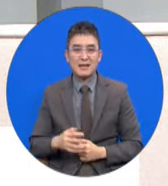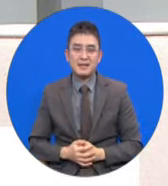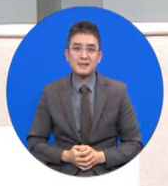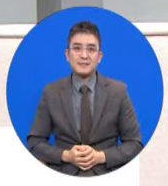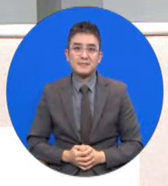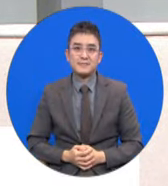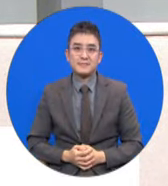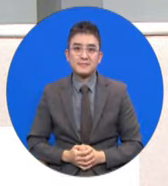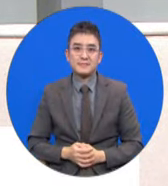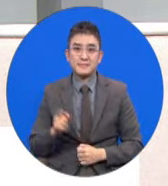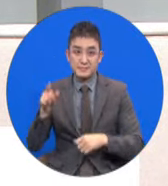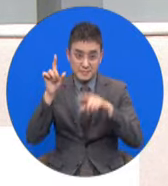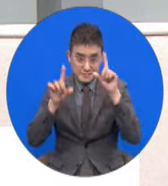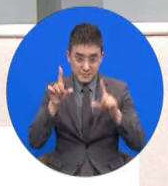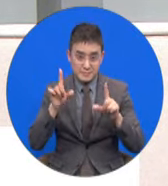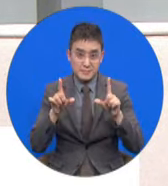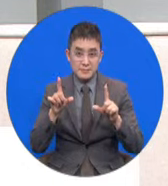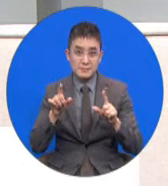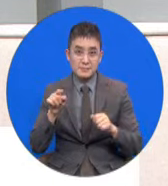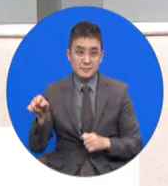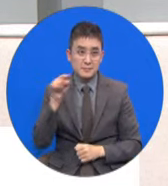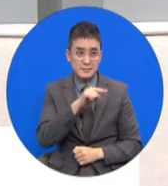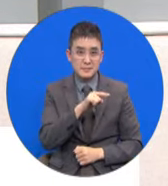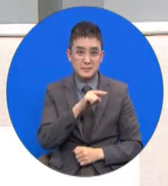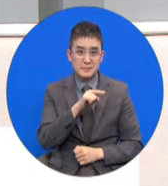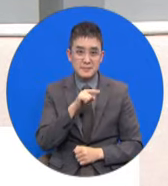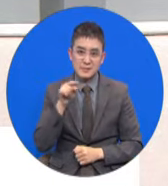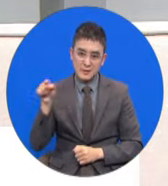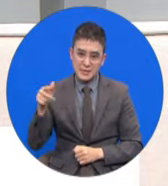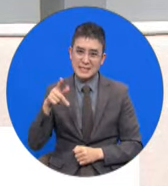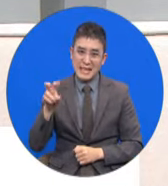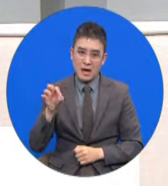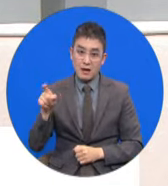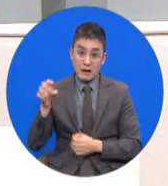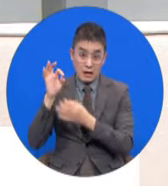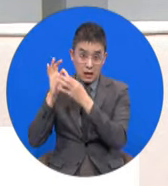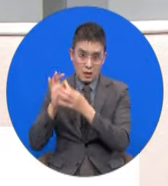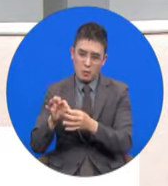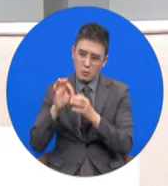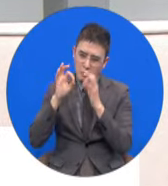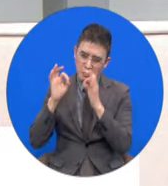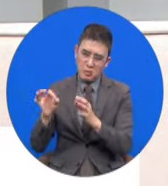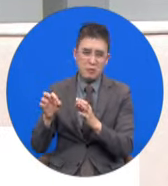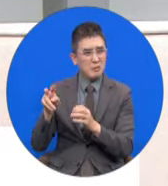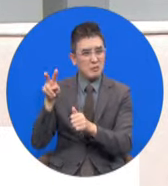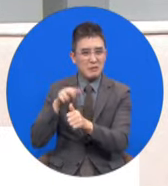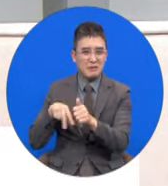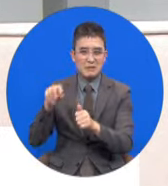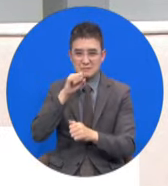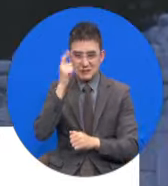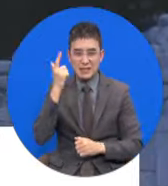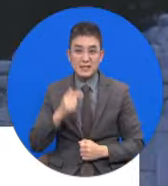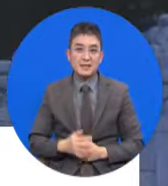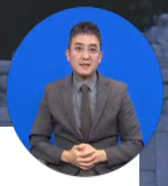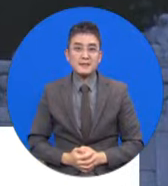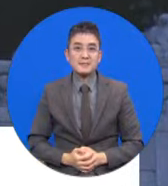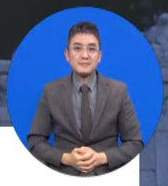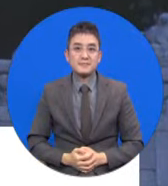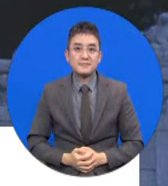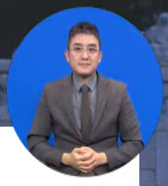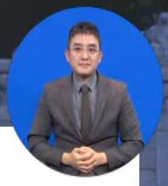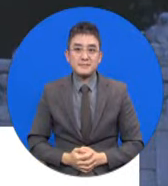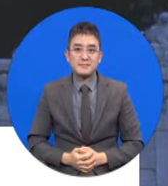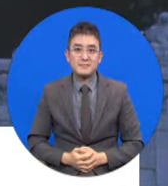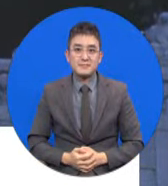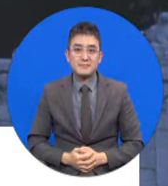떠나서 저런 태도가 별로 그렇게 좋게 보이지 않는다 그런 생각들을 모든 국민들이 하지 않을까 예. 싶습니다. 자 부산에서 지금 고등학교까지 보내셨던 김영주